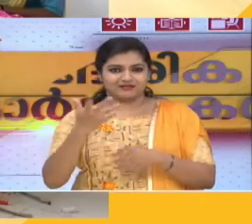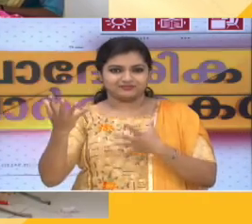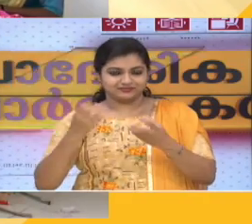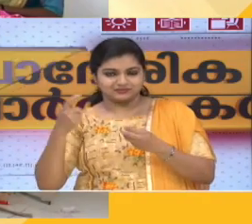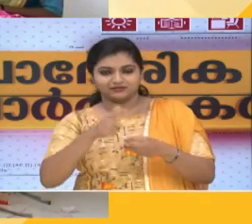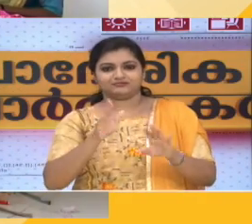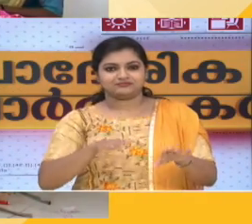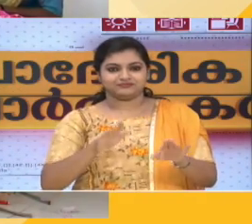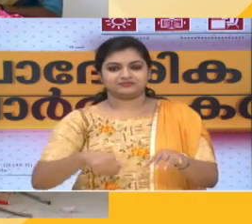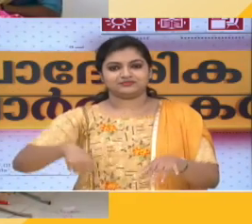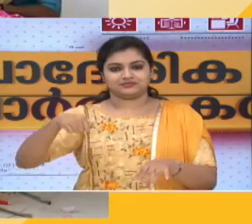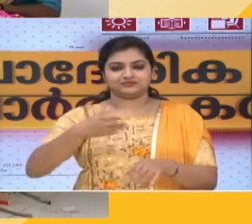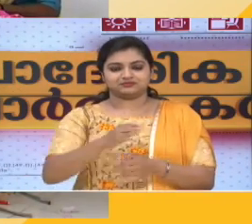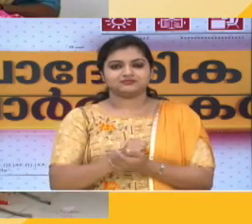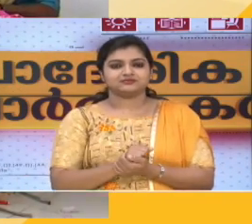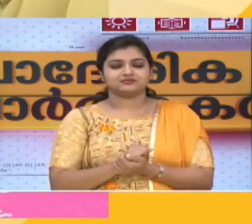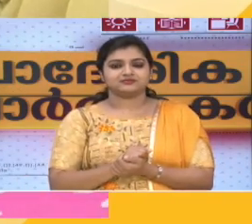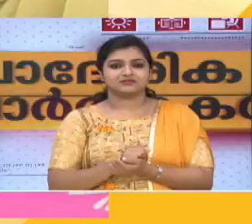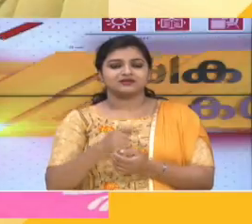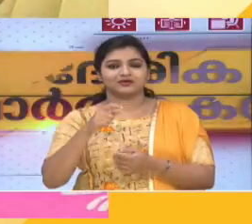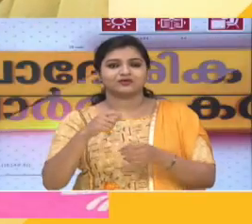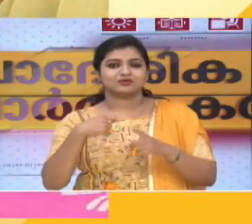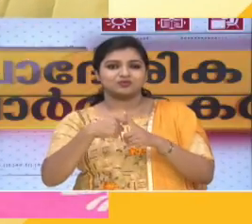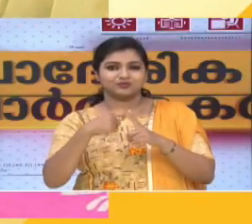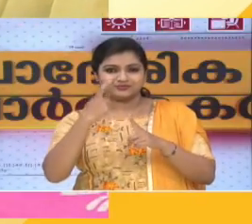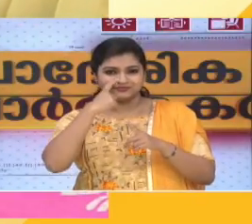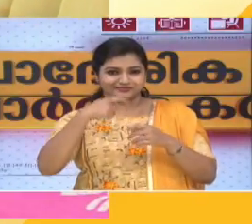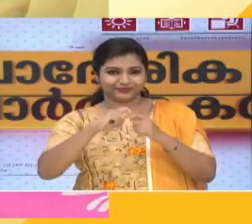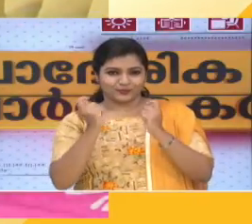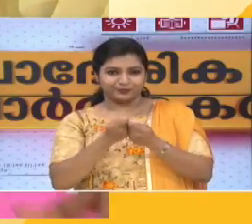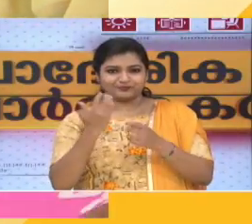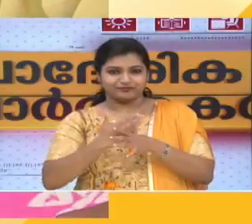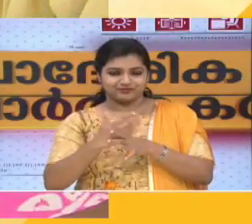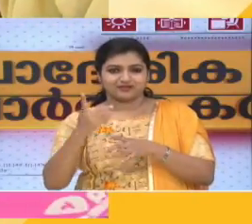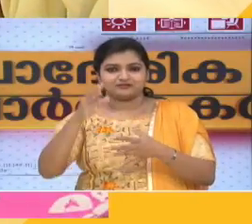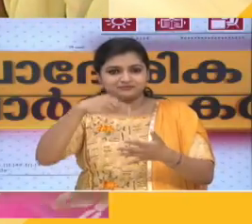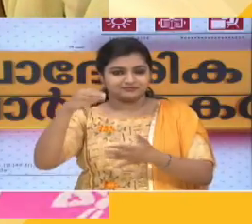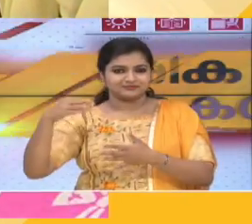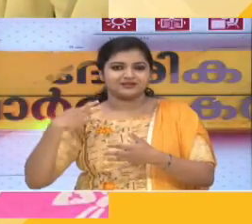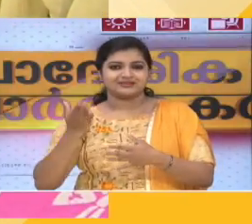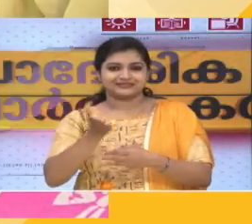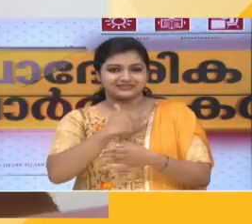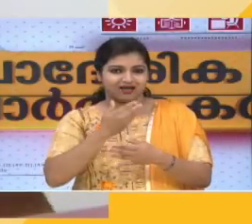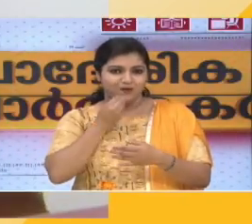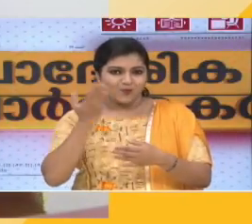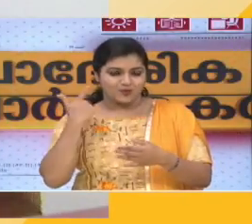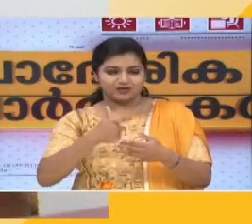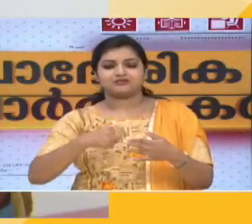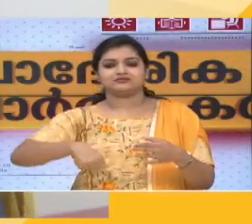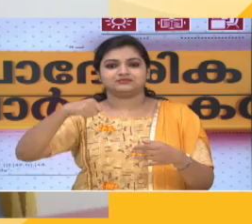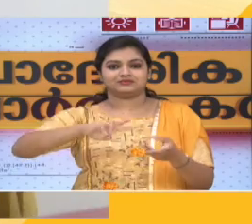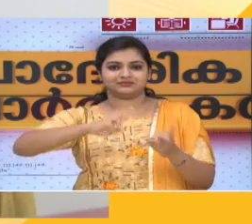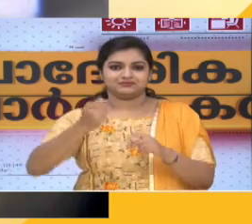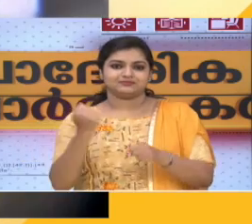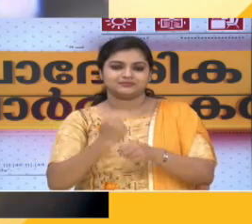മടിക്കൈ, അജാനൂർ, പള്ളിക്കര പഞ്ചായത്തുകളിൽ നിന്നും കുടുംബശ്രീ പ്രവർത്തകർ ശേഖരിച്ച സാരികളാണ് കലോത്സവത്തിനായി തുണിസഞ്ചിയായി മാറുന്നത്. GIT